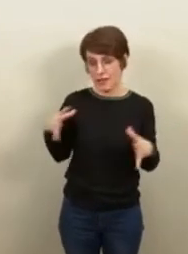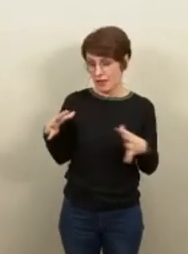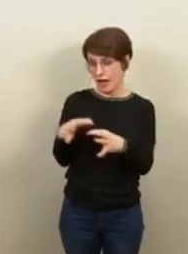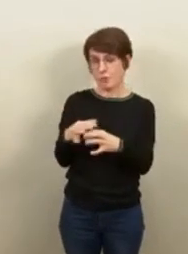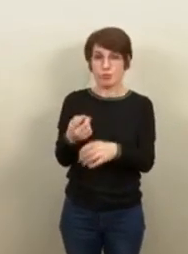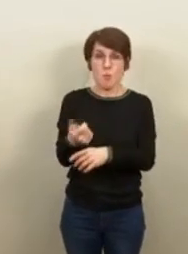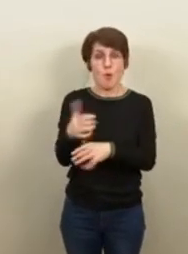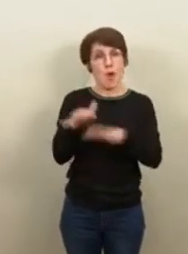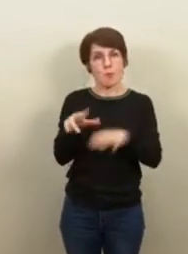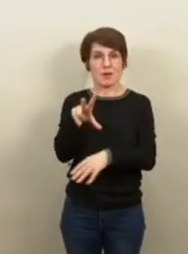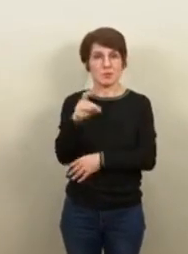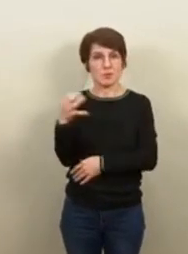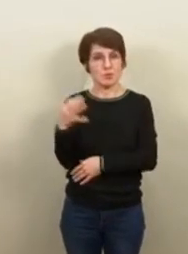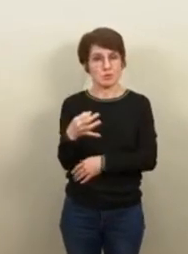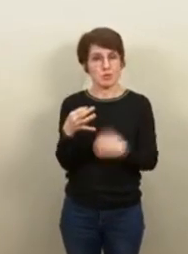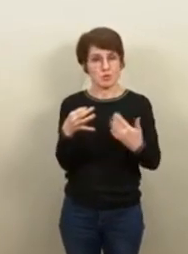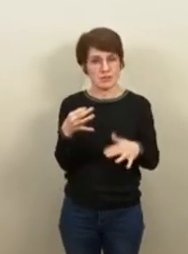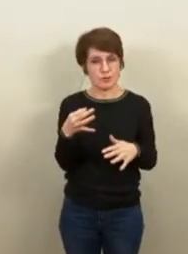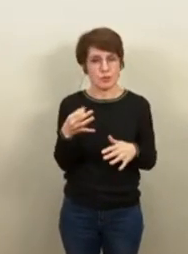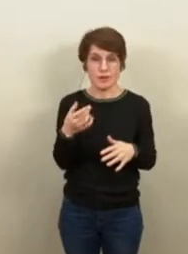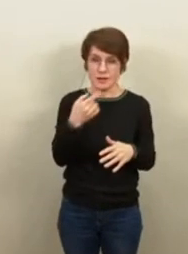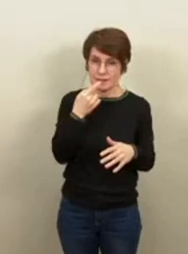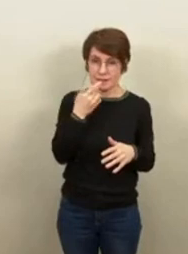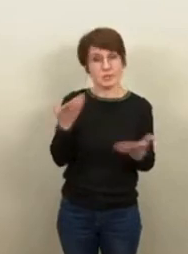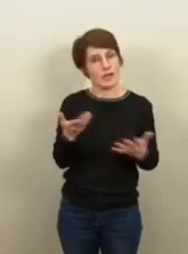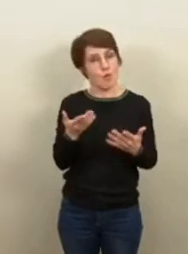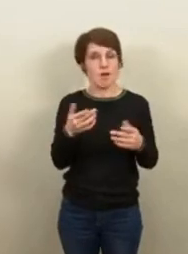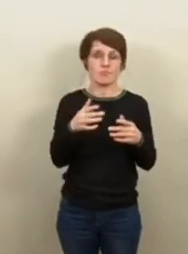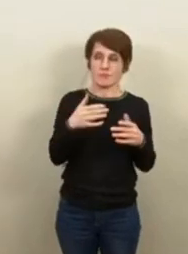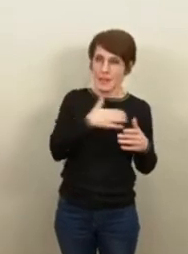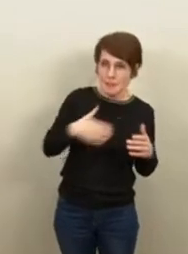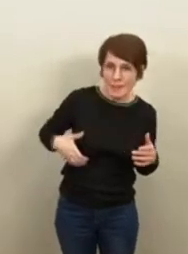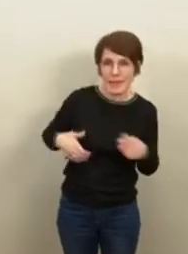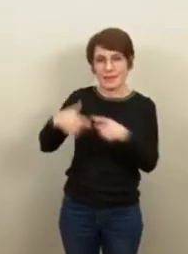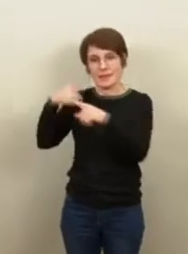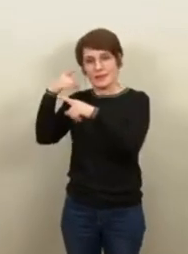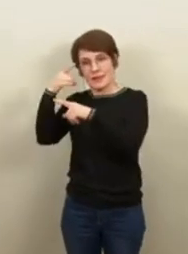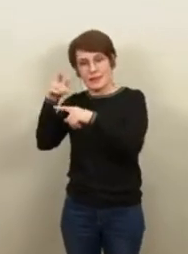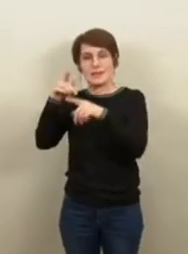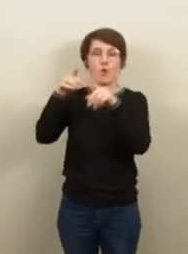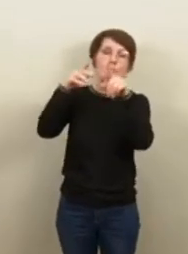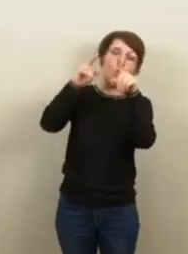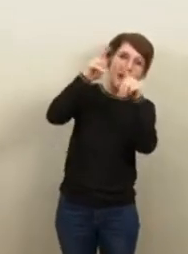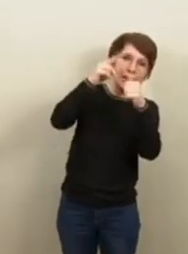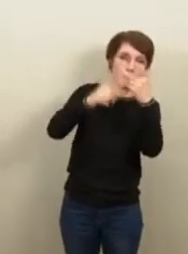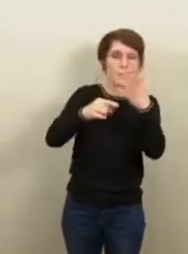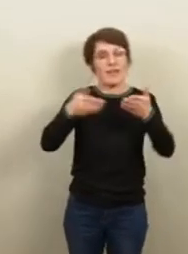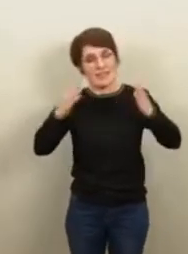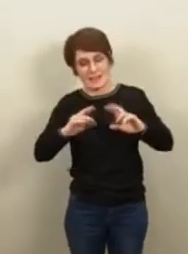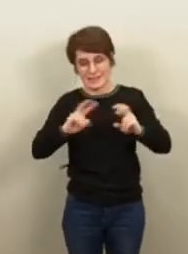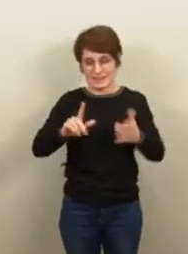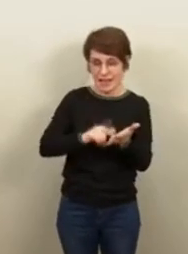de 30% environ, ce qui permet à ces municipalités de limiter les conséquences électorales de ces décisions